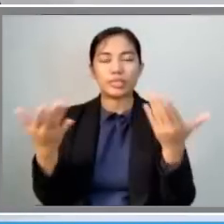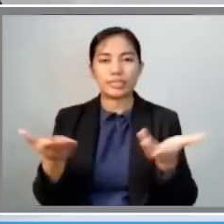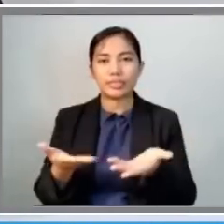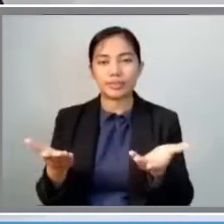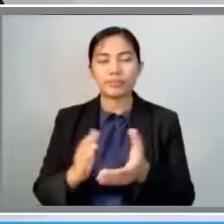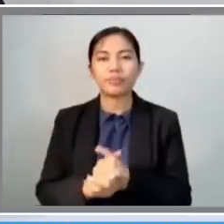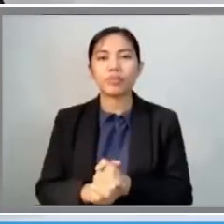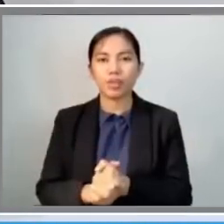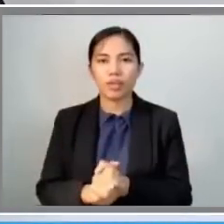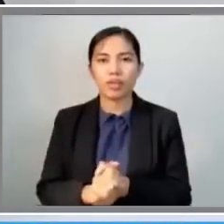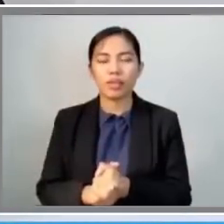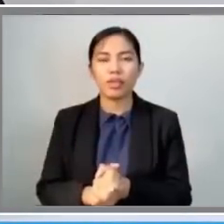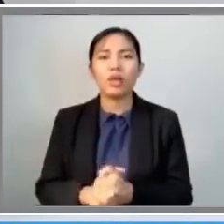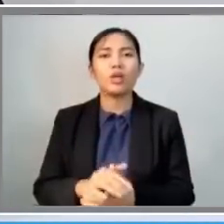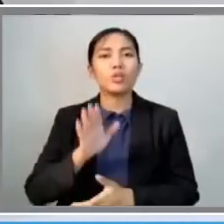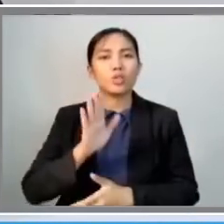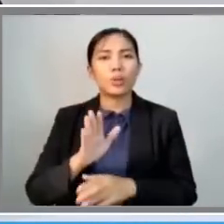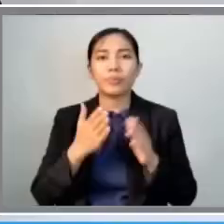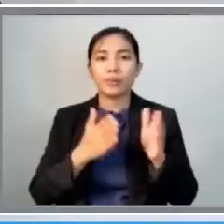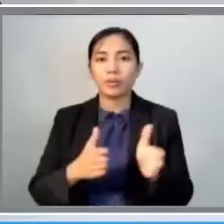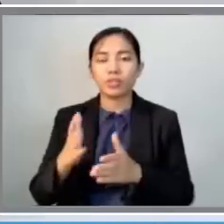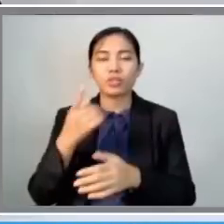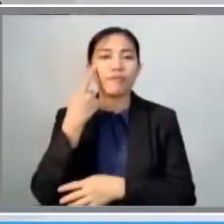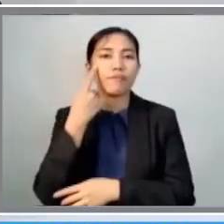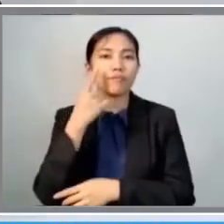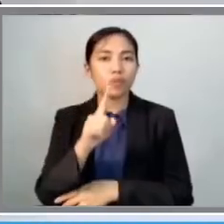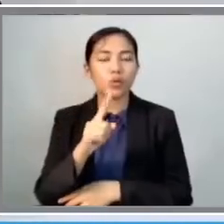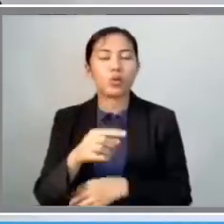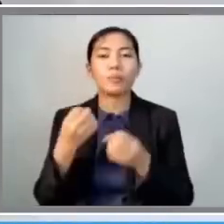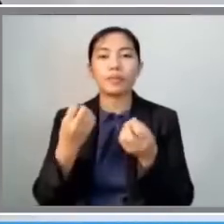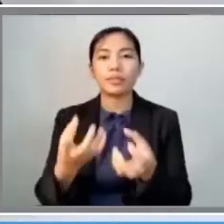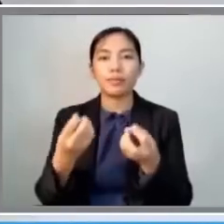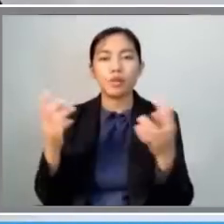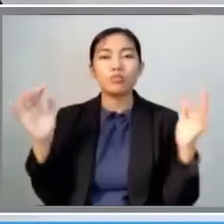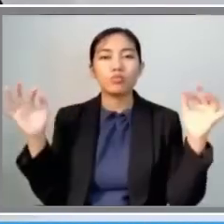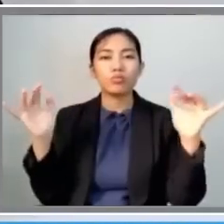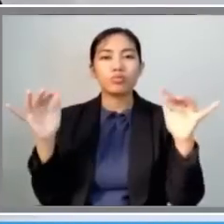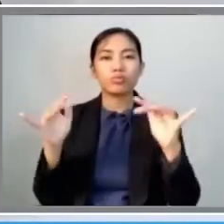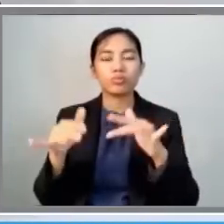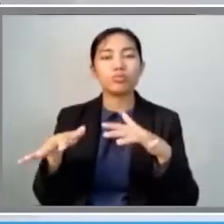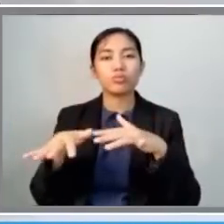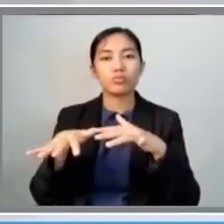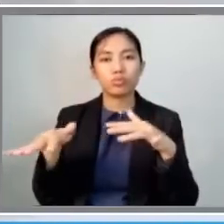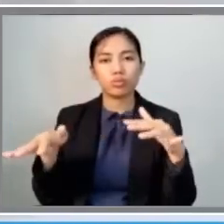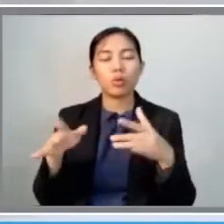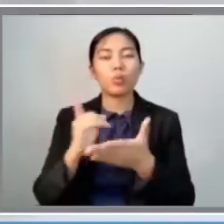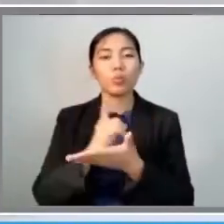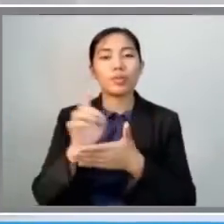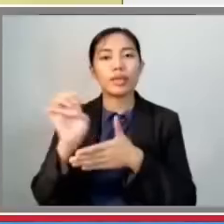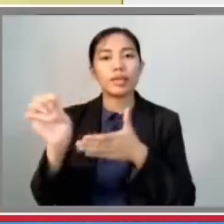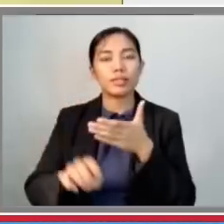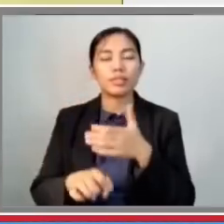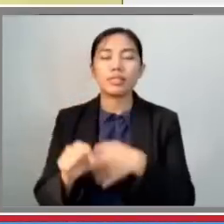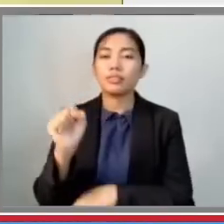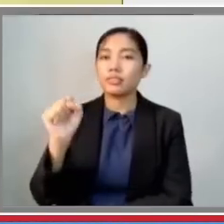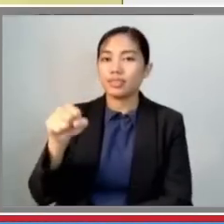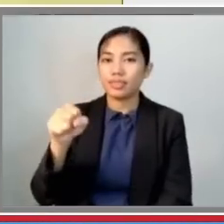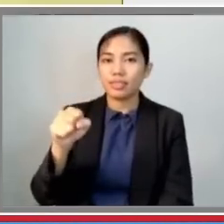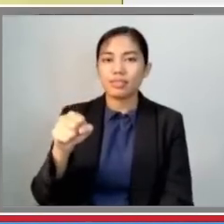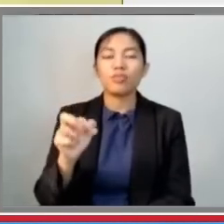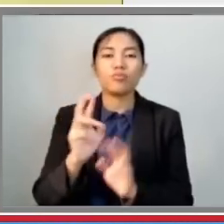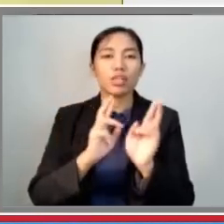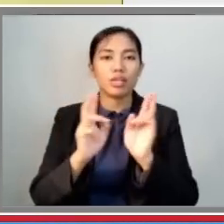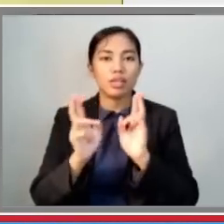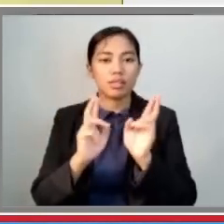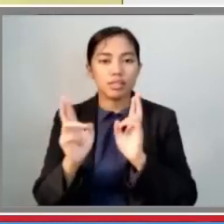paghahanda niyo sa inaasahang dagsa ng mga babyahe bukas Hanggang Dito po sa weekend ah Yes po ah naghanda po kami kasi